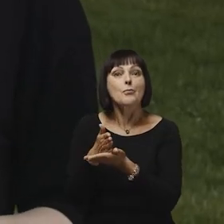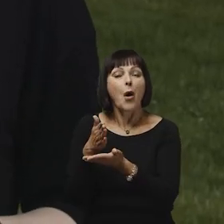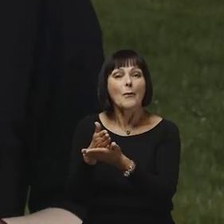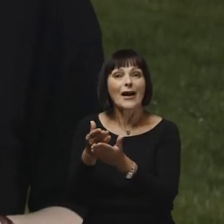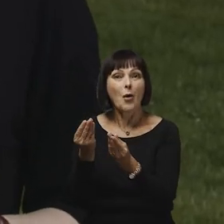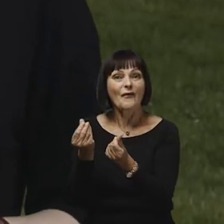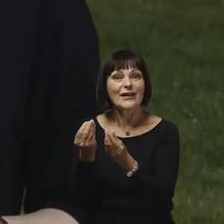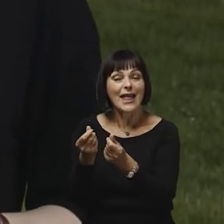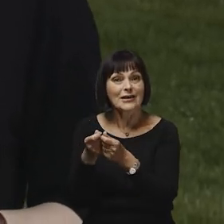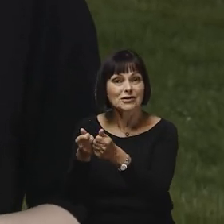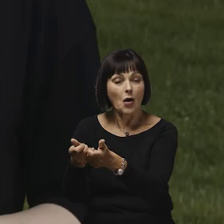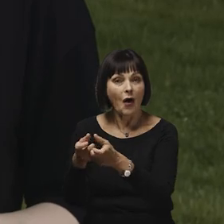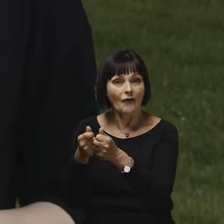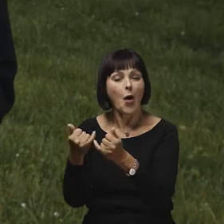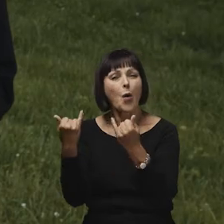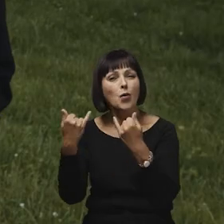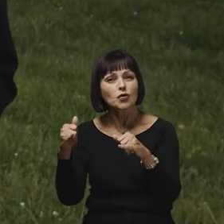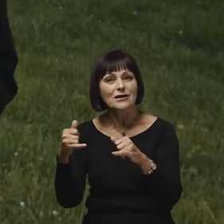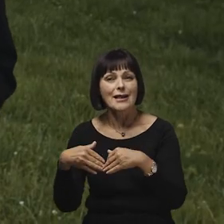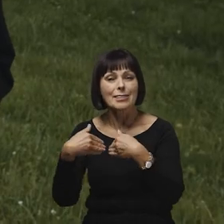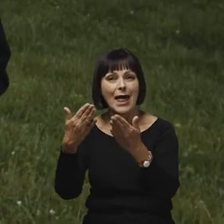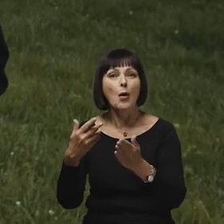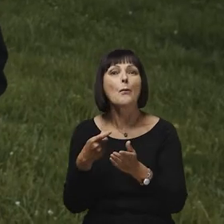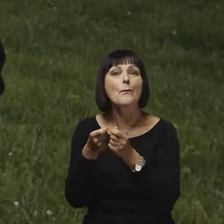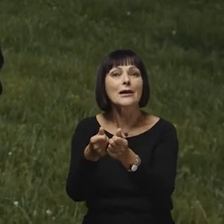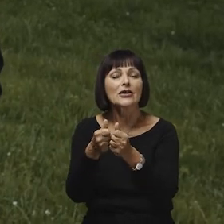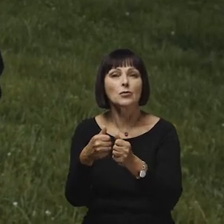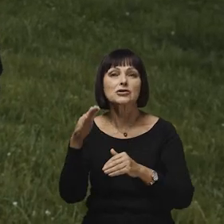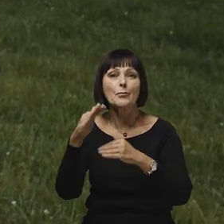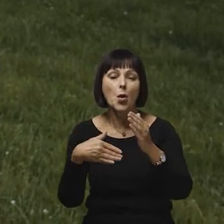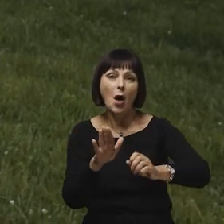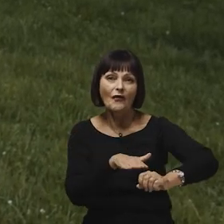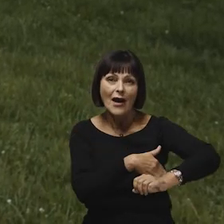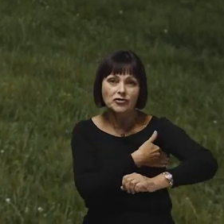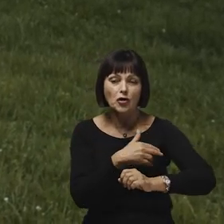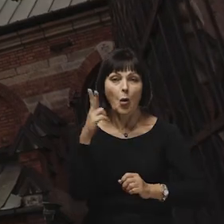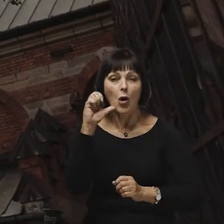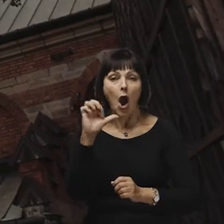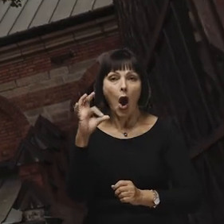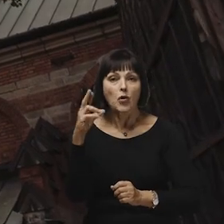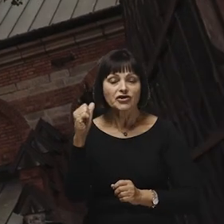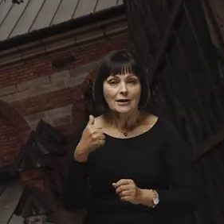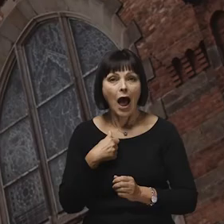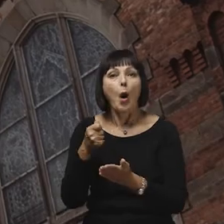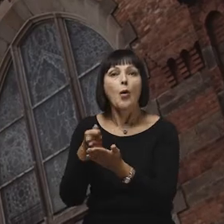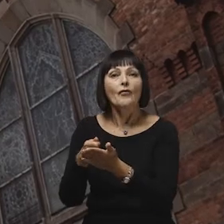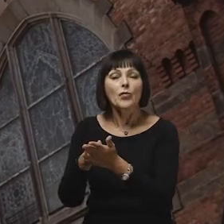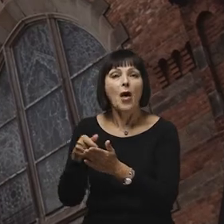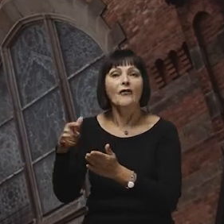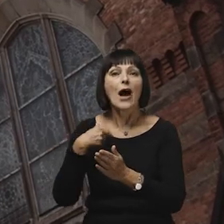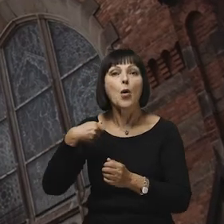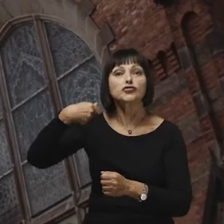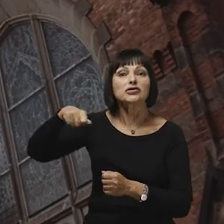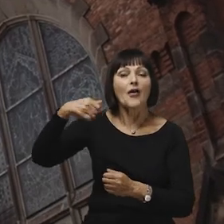także finansowo lokalne inicjatywy, przekazał dotacje na budowę szkół w Kąśnej i Ciężkowicach, ufundował dzwon